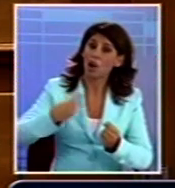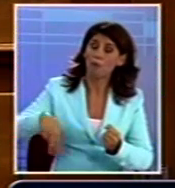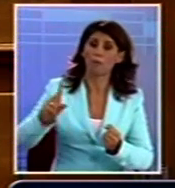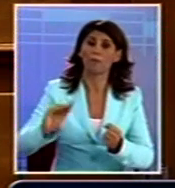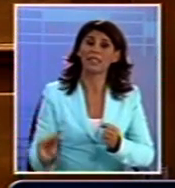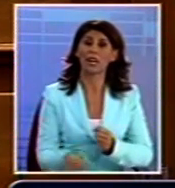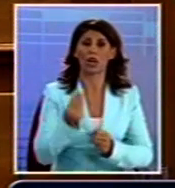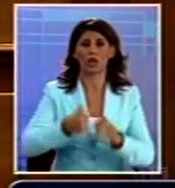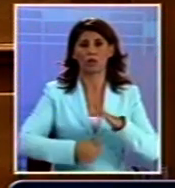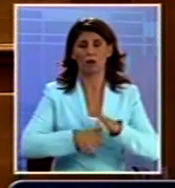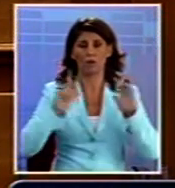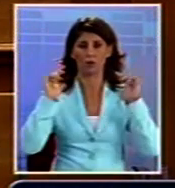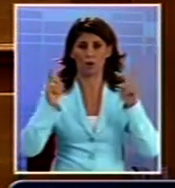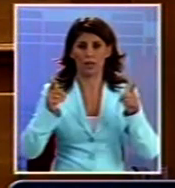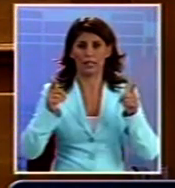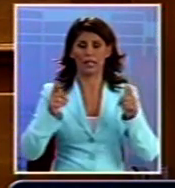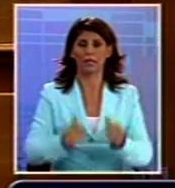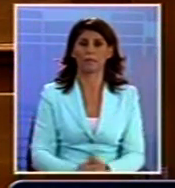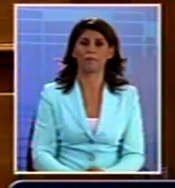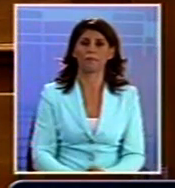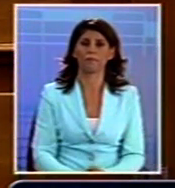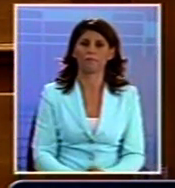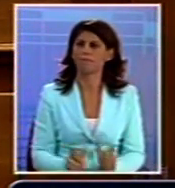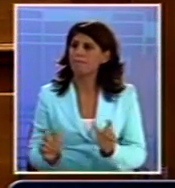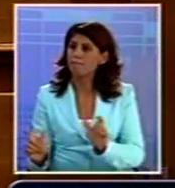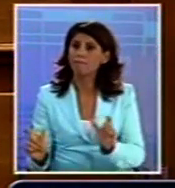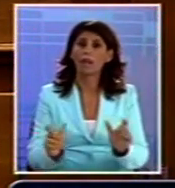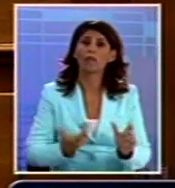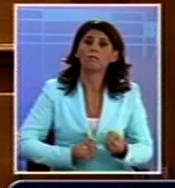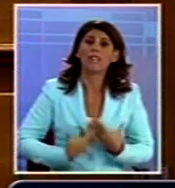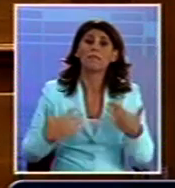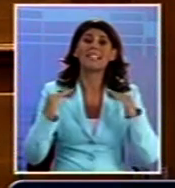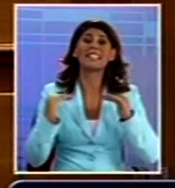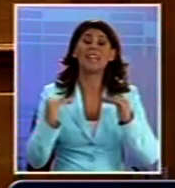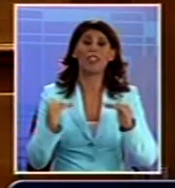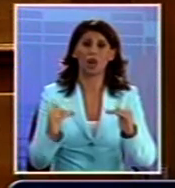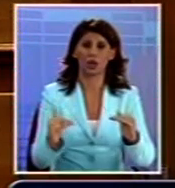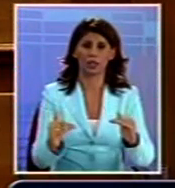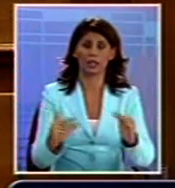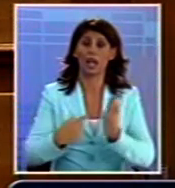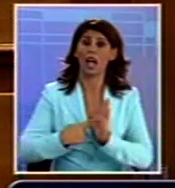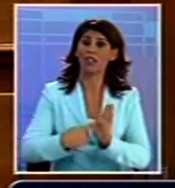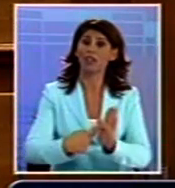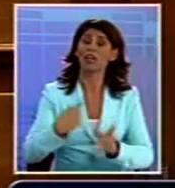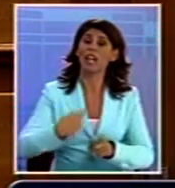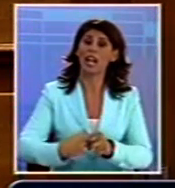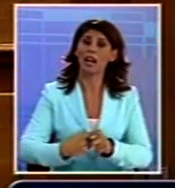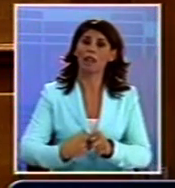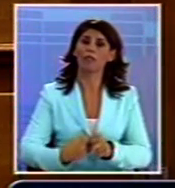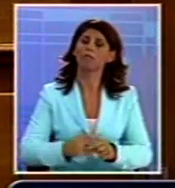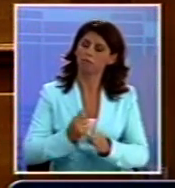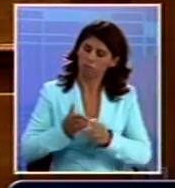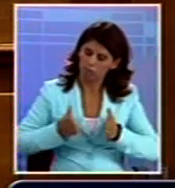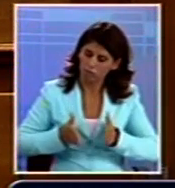με την εκλογή του Πρόεδρου της Δημοκρατίας. Περιφρουρούμε με κάθε τρόπο το αίσθημα σταθερότητας, δείχνοντας ότι η Ελλάδα μένει στον δρόμο